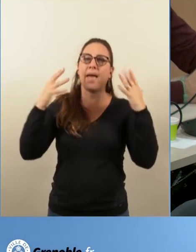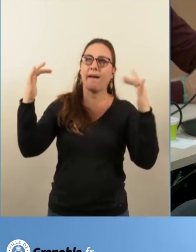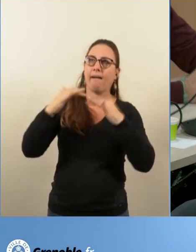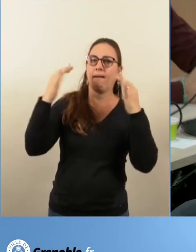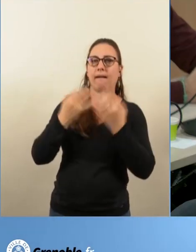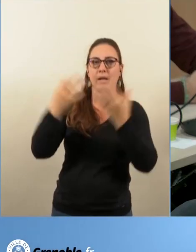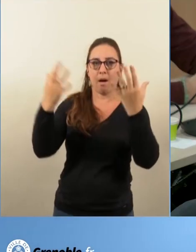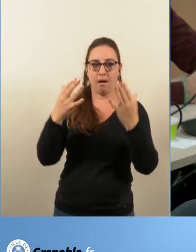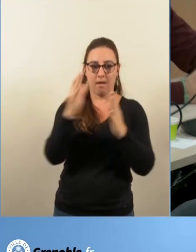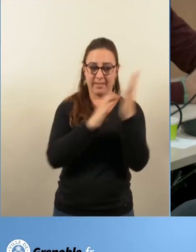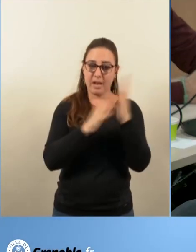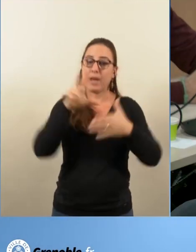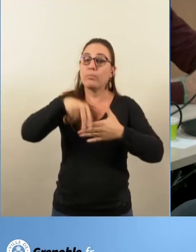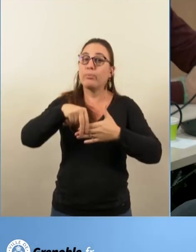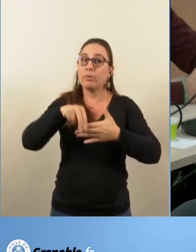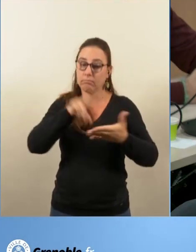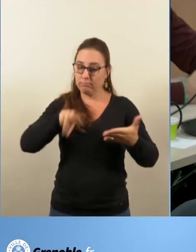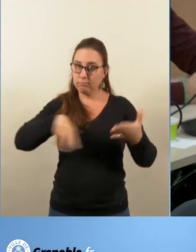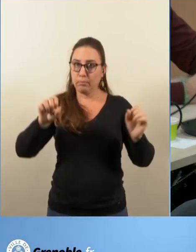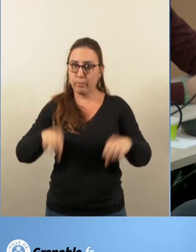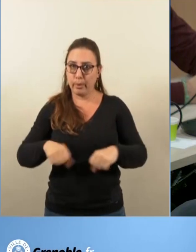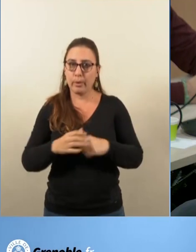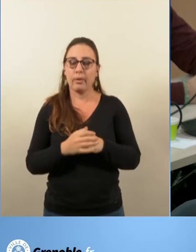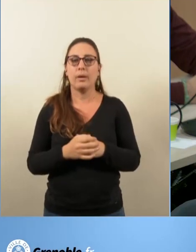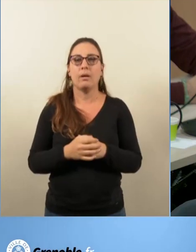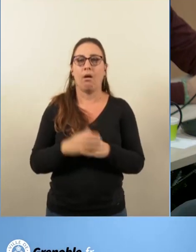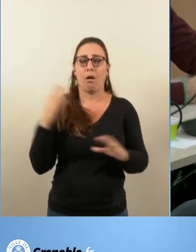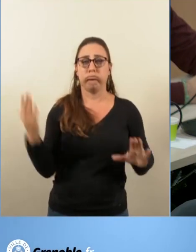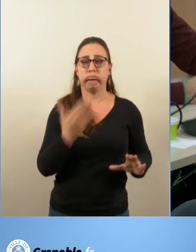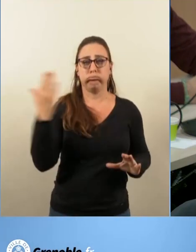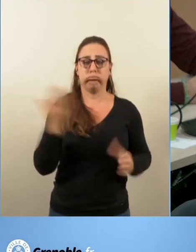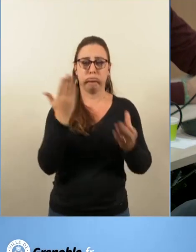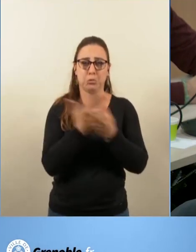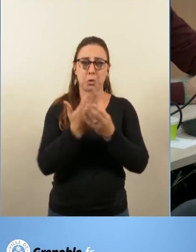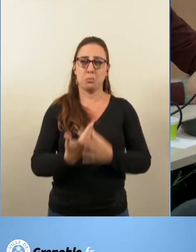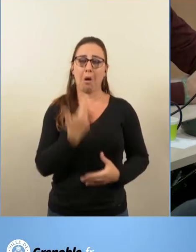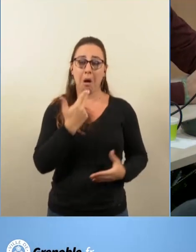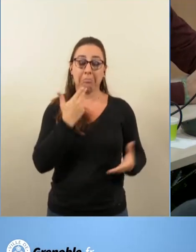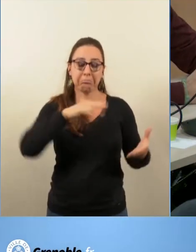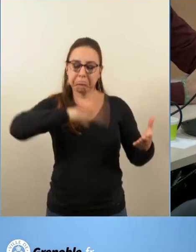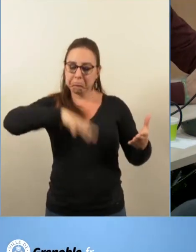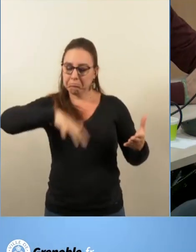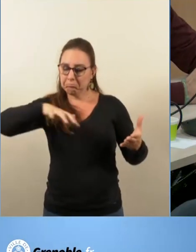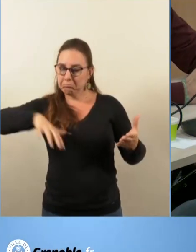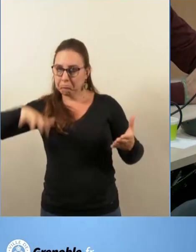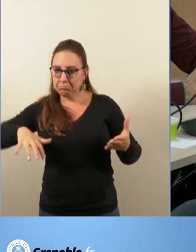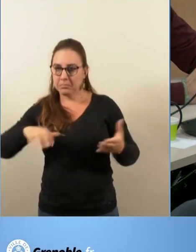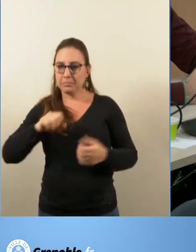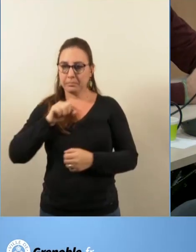qui est d'ailleurs fournie donc par un excellent document de ici